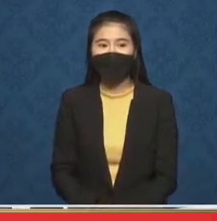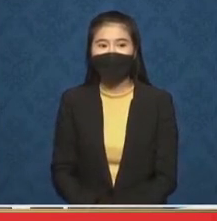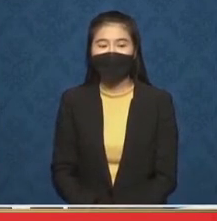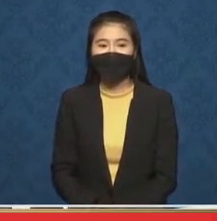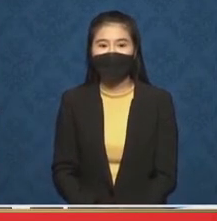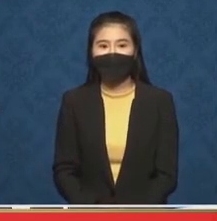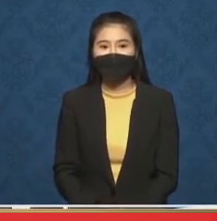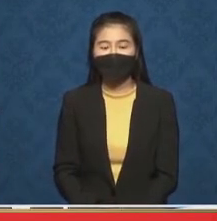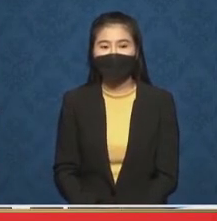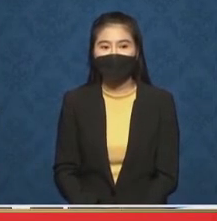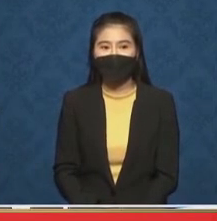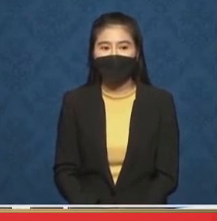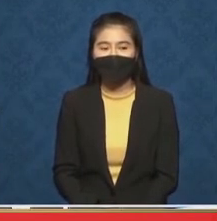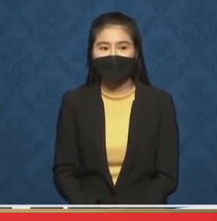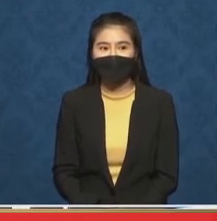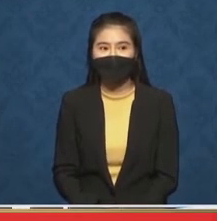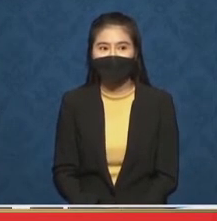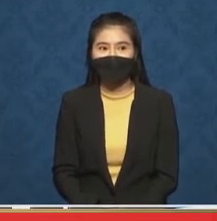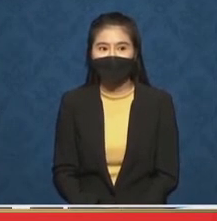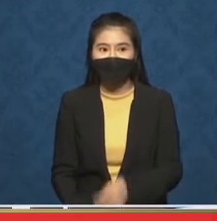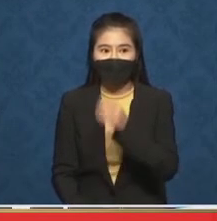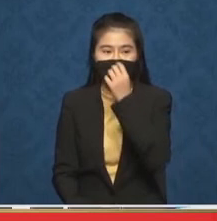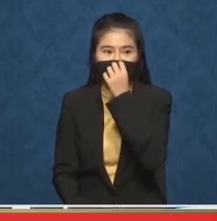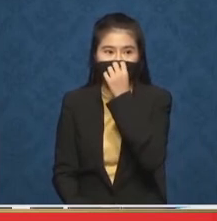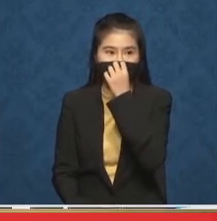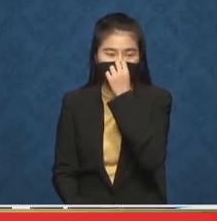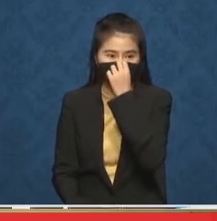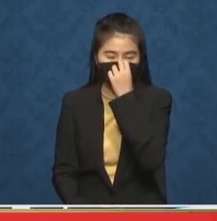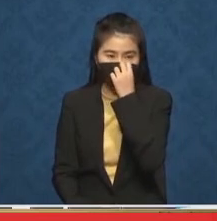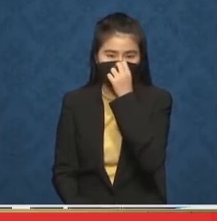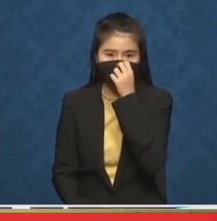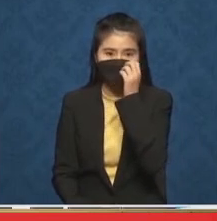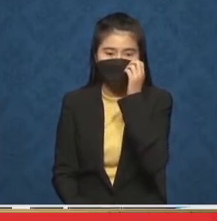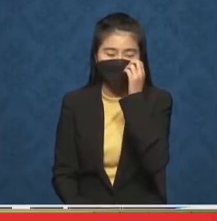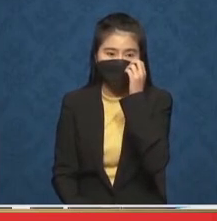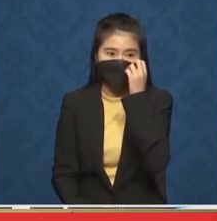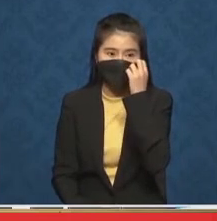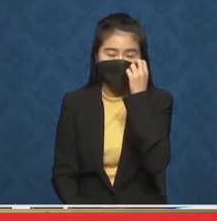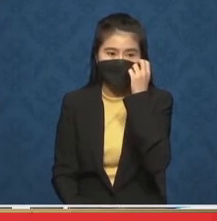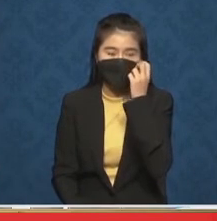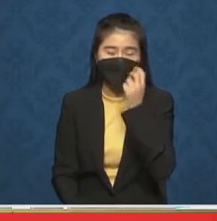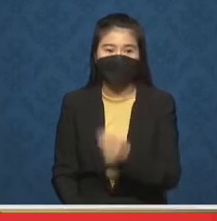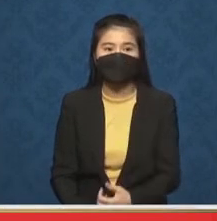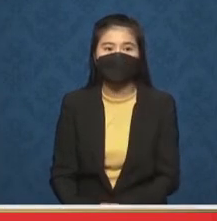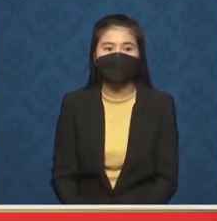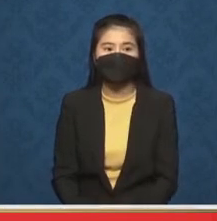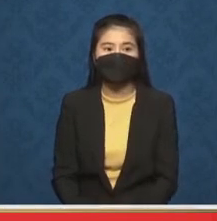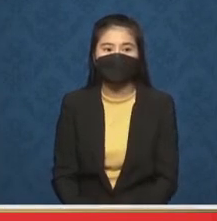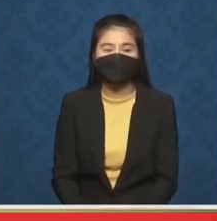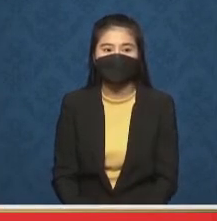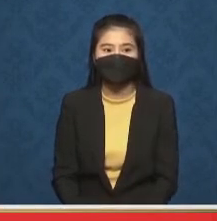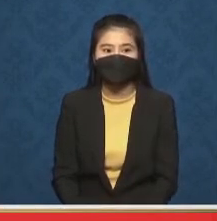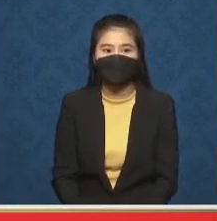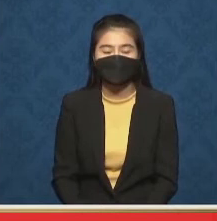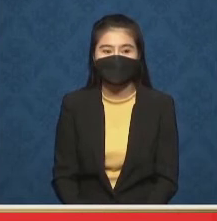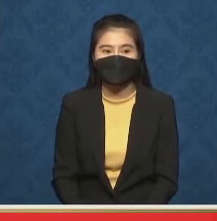บปเทศสุดท้าย เราเปนประเทศที่เข้าใจ